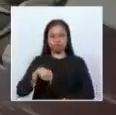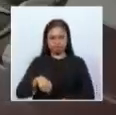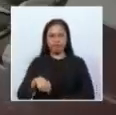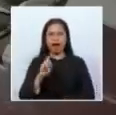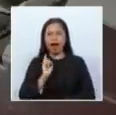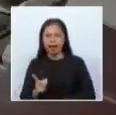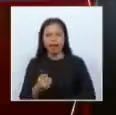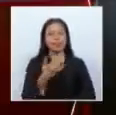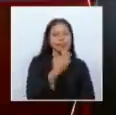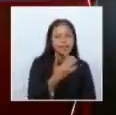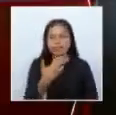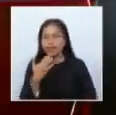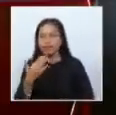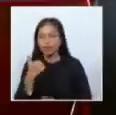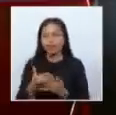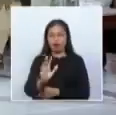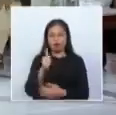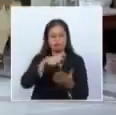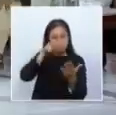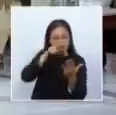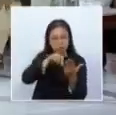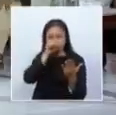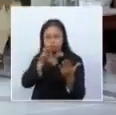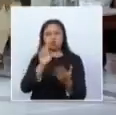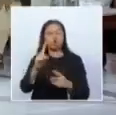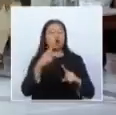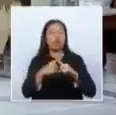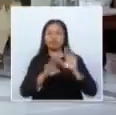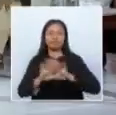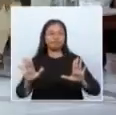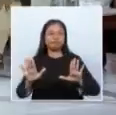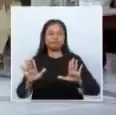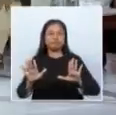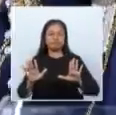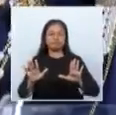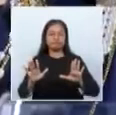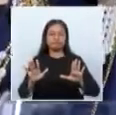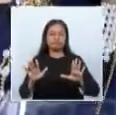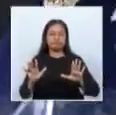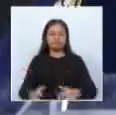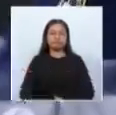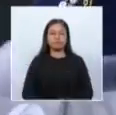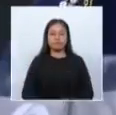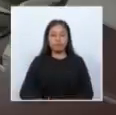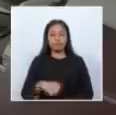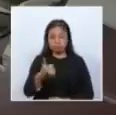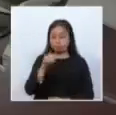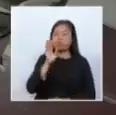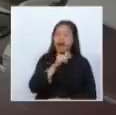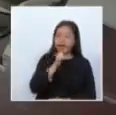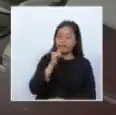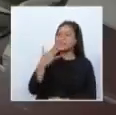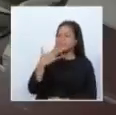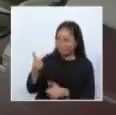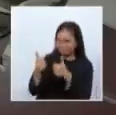nanti posisinya jadi membingungkan sendiri, dia jadi kehilangan posisi, kehilangan porsinya sebagai kandidat